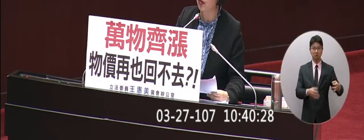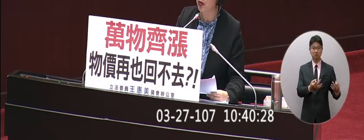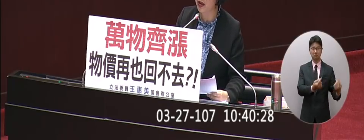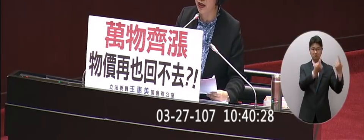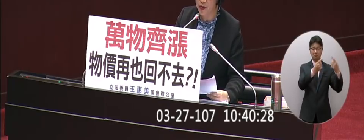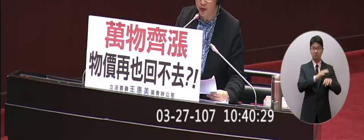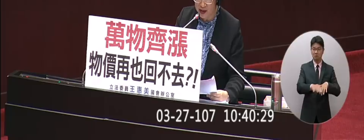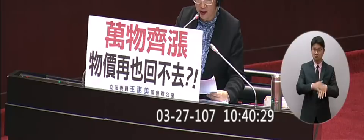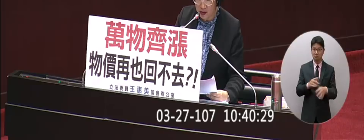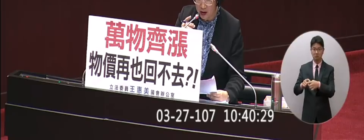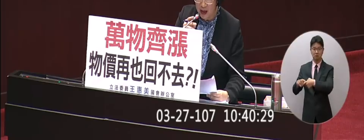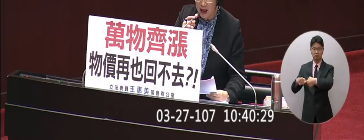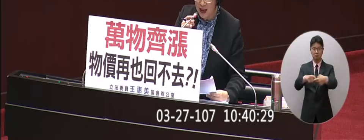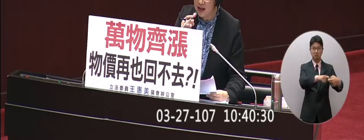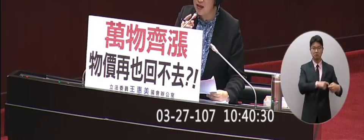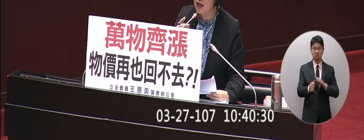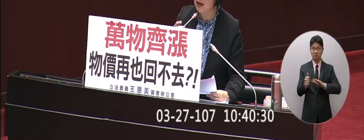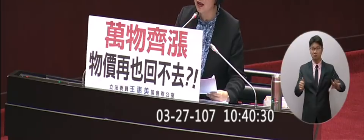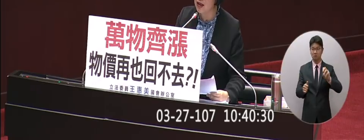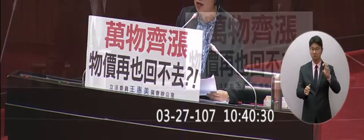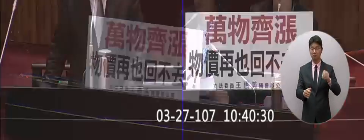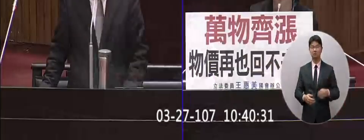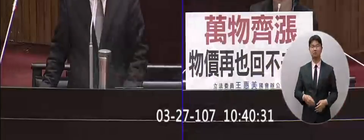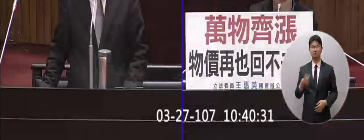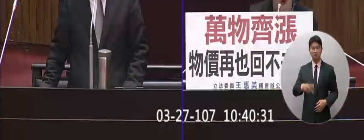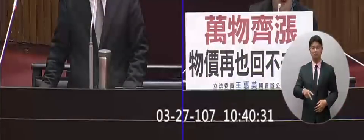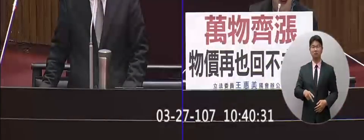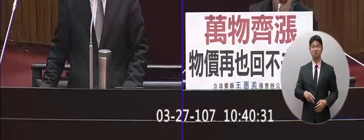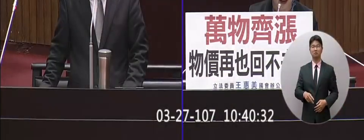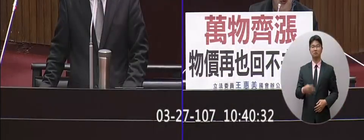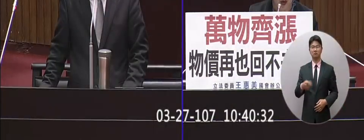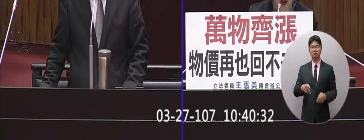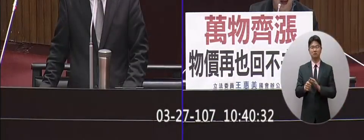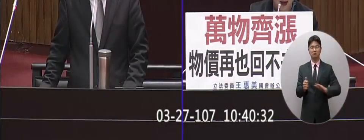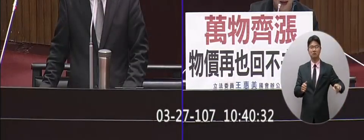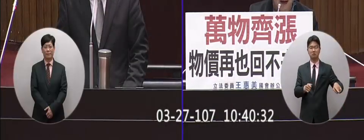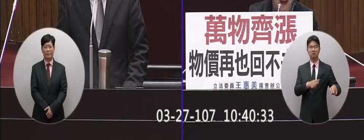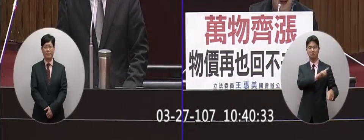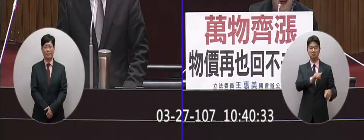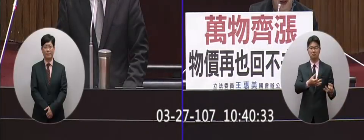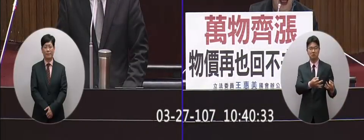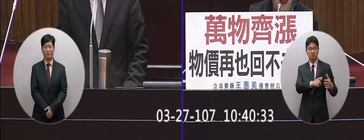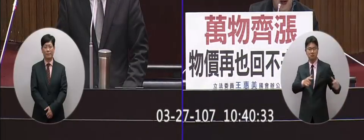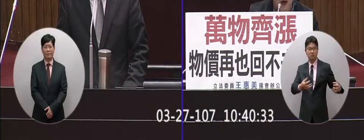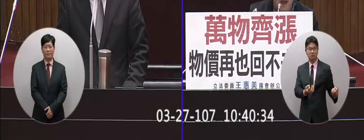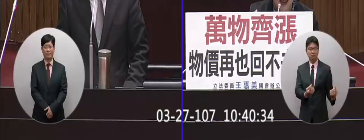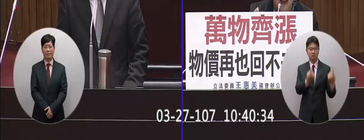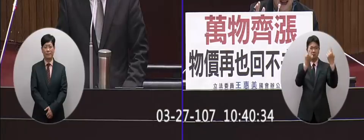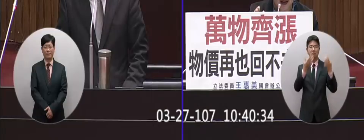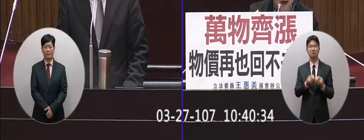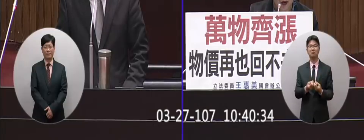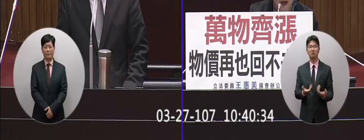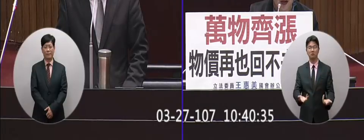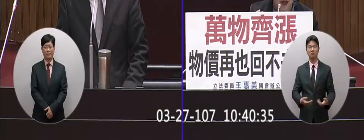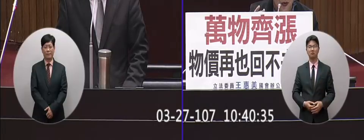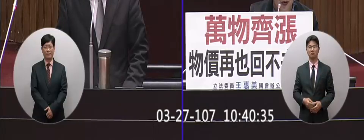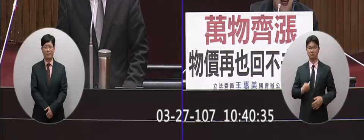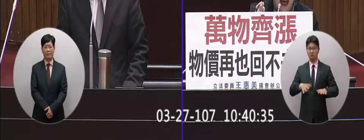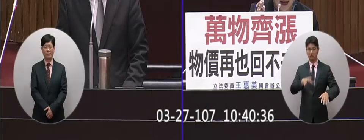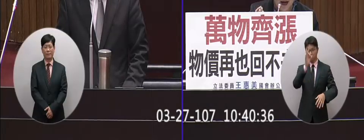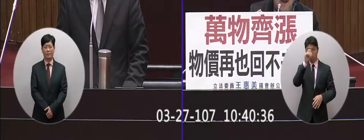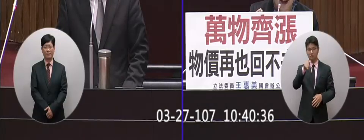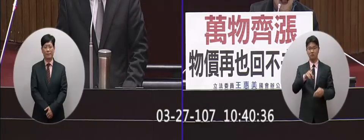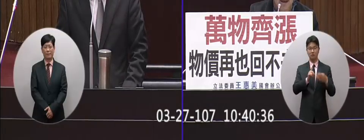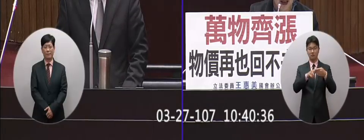续做成所谓的连锁效果？那甚至可能引起所谓的通膨的一个状况，是不是可以请你回答？因为我们现在看到的主计